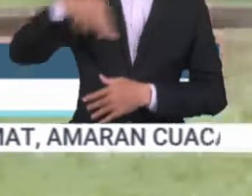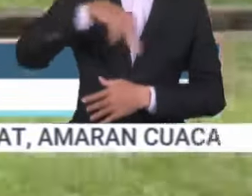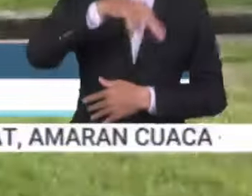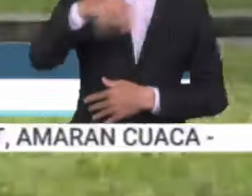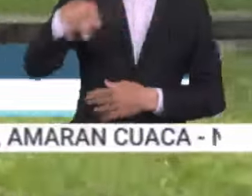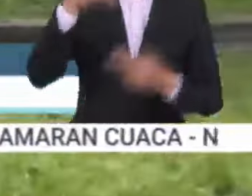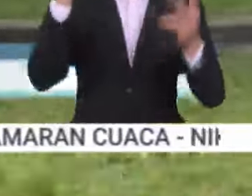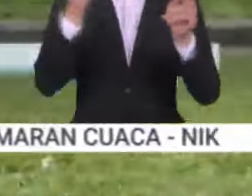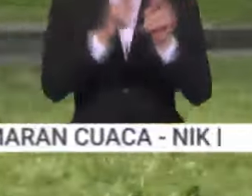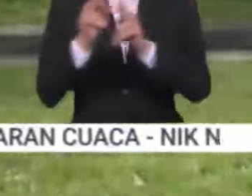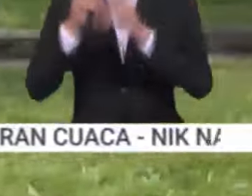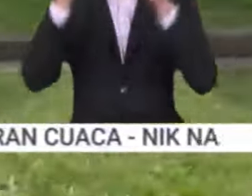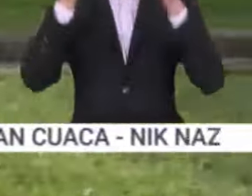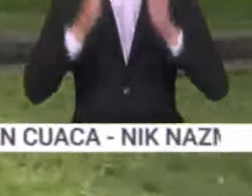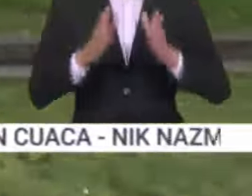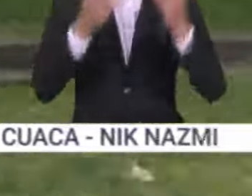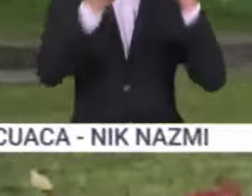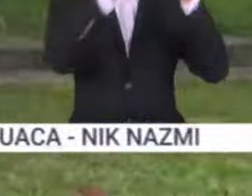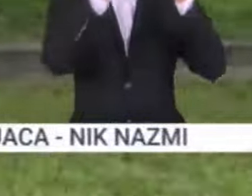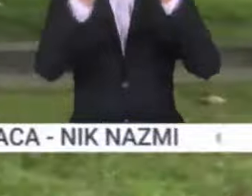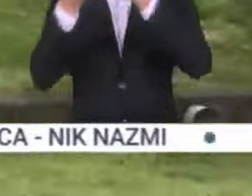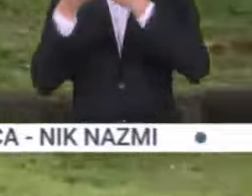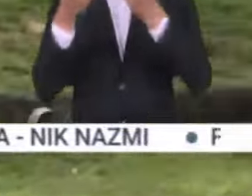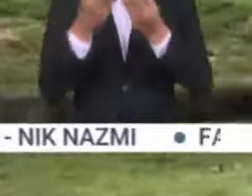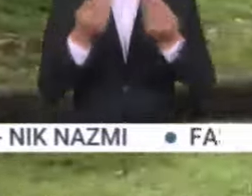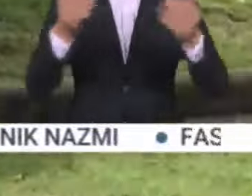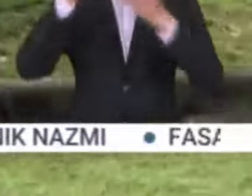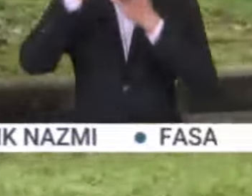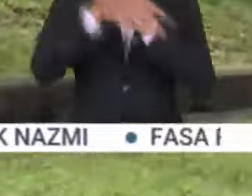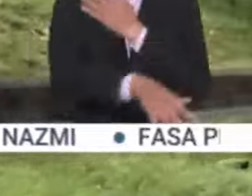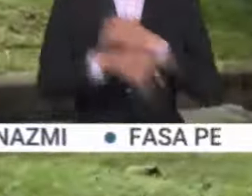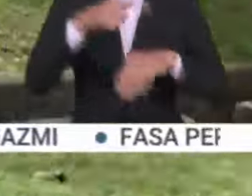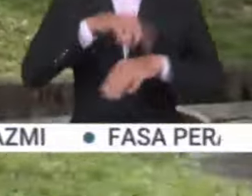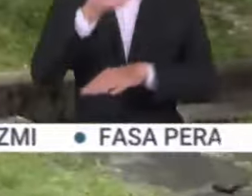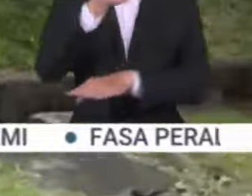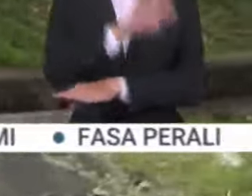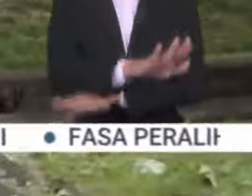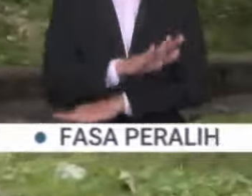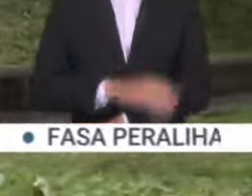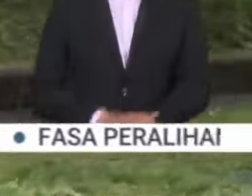walkabout perkampungan orang asli Tanah Runtuh pada pukul 5 petang.